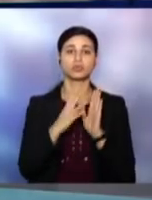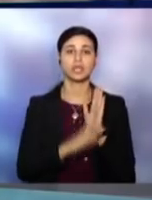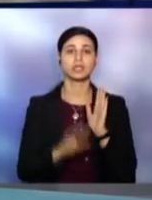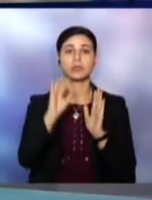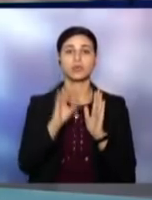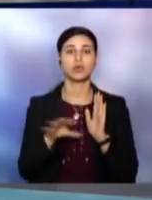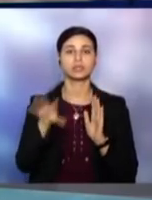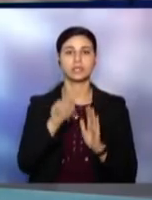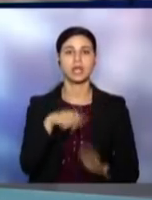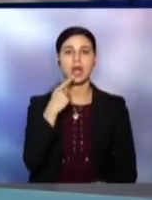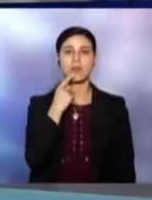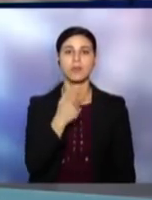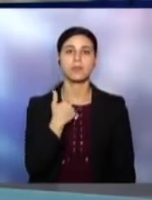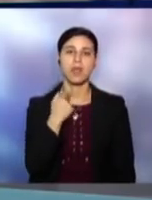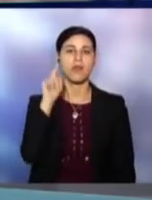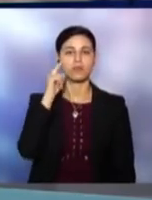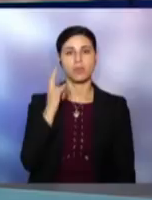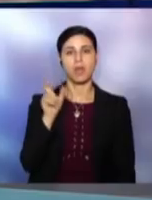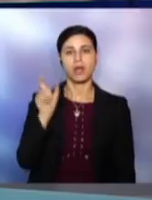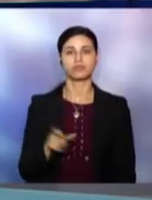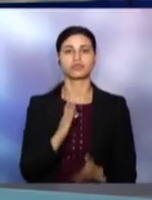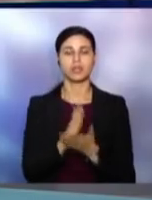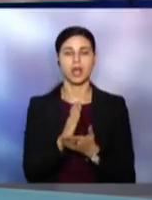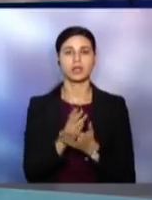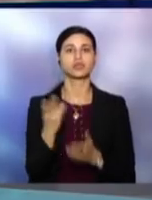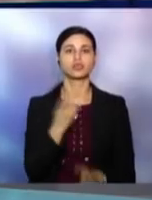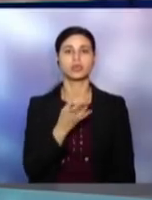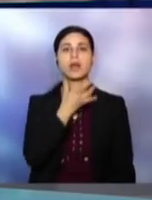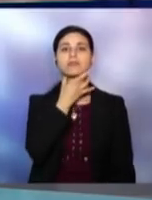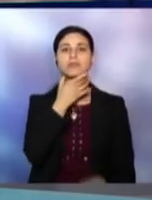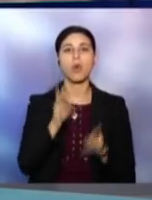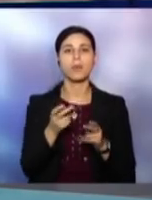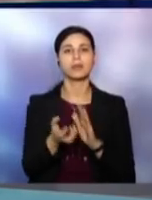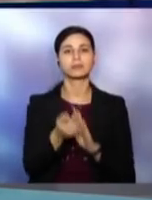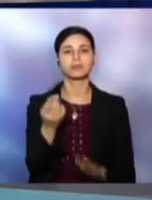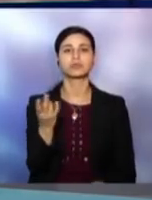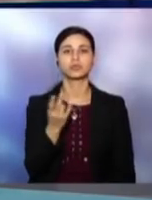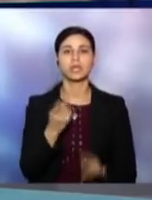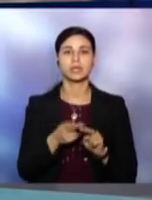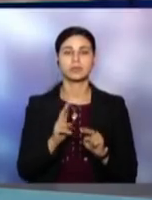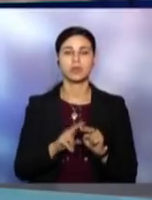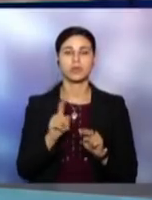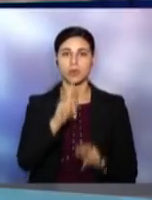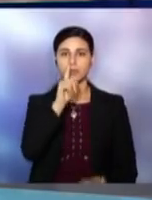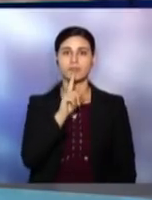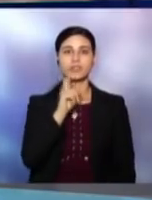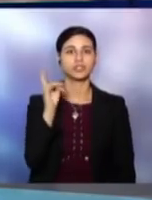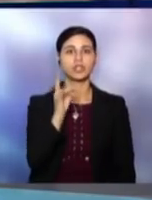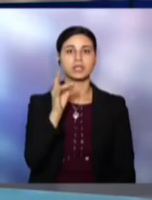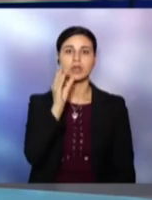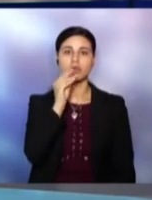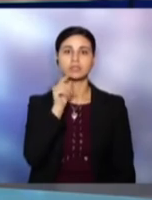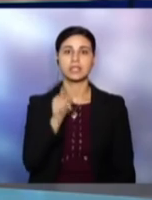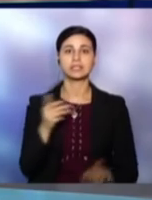90% მოდის და ეძახის, რომ მე ვთვლი, რომ ბავშვს აქვს გასაკეთებელი ტონზილექტომია, იმიტომ რომ თვეში ერთხელ, როდესაც